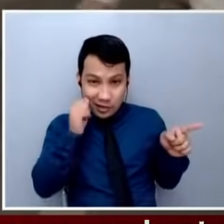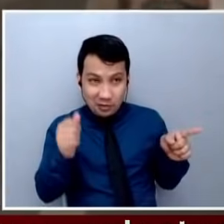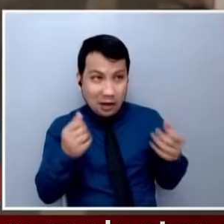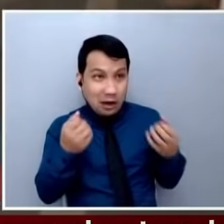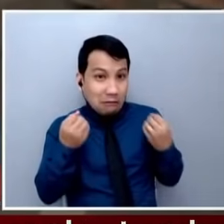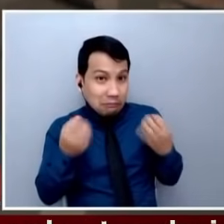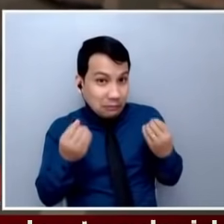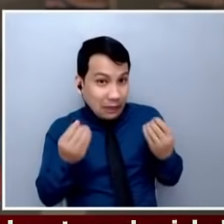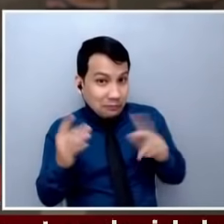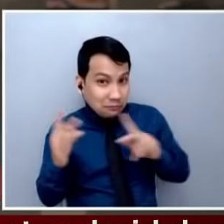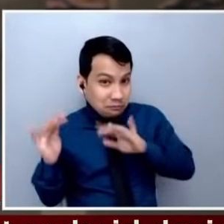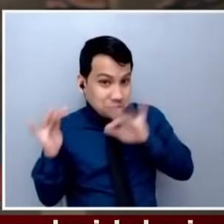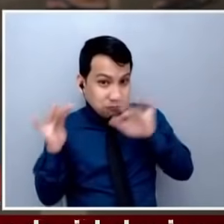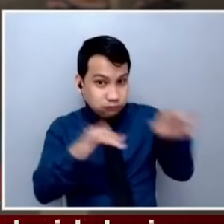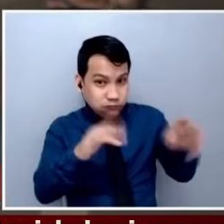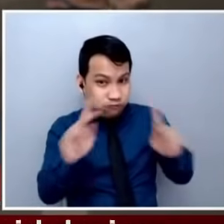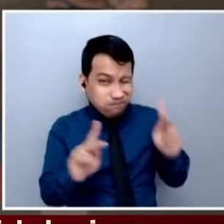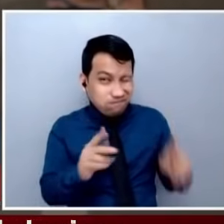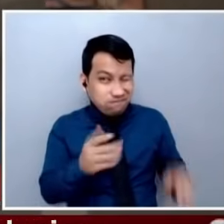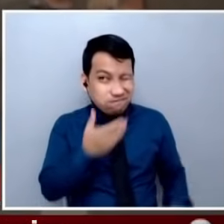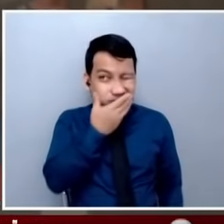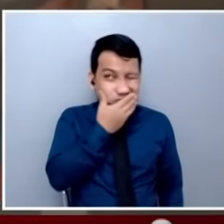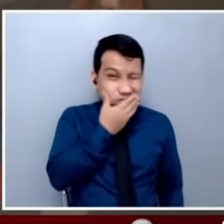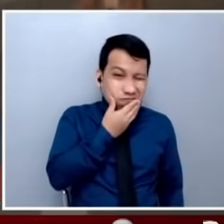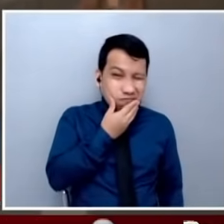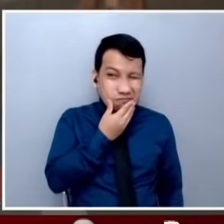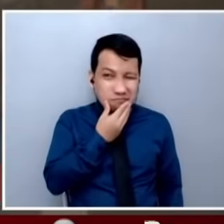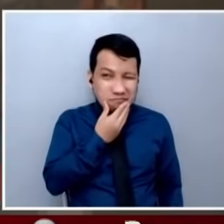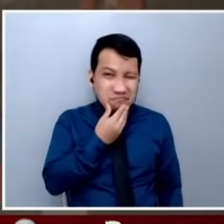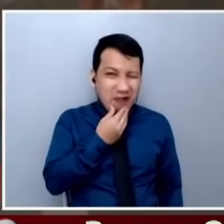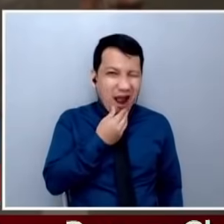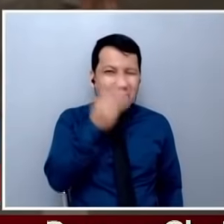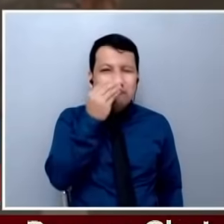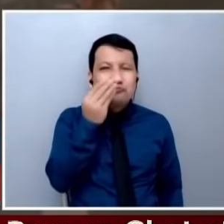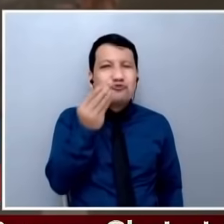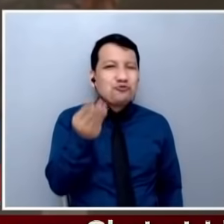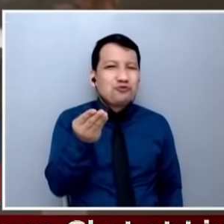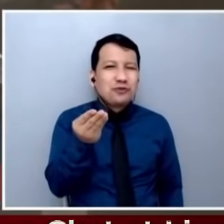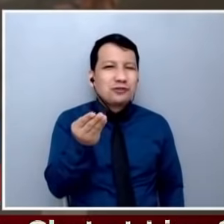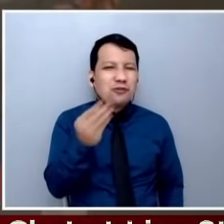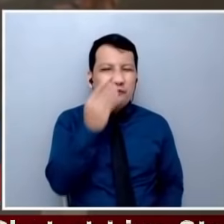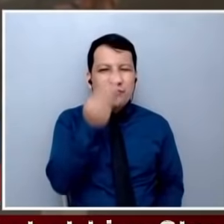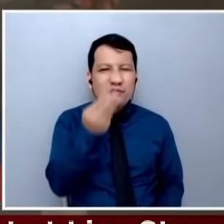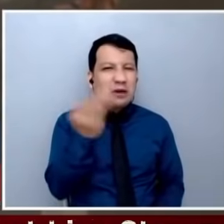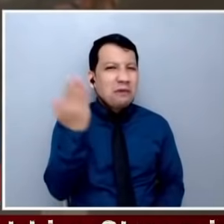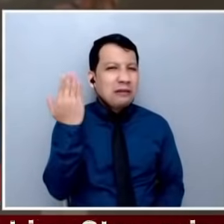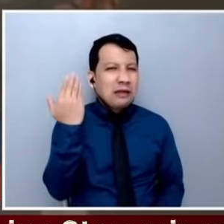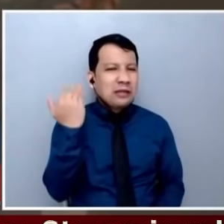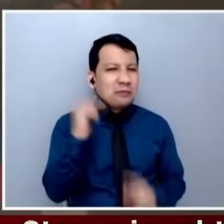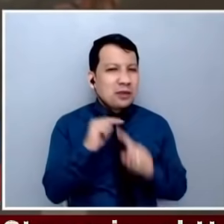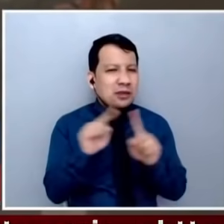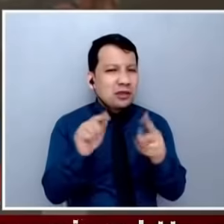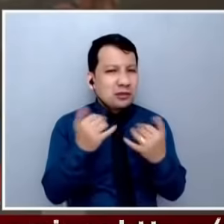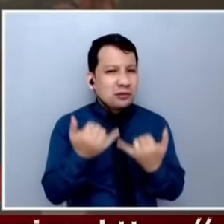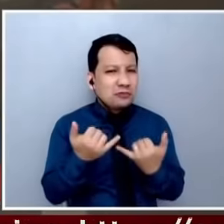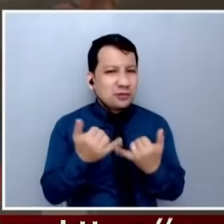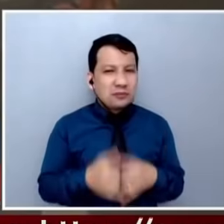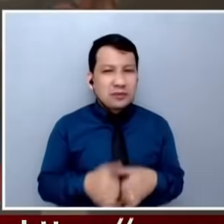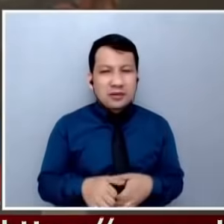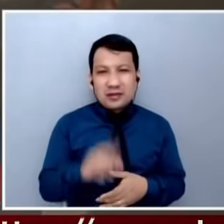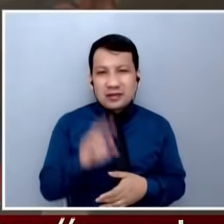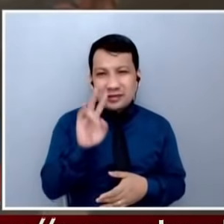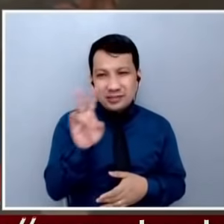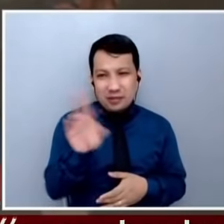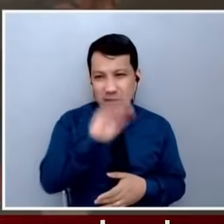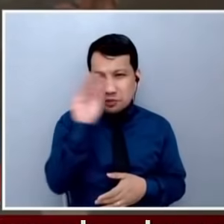na bumibili ngayon, medyo nabawasan kung ikukumpara sa dati. Tinataya na 70%